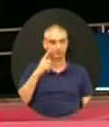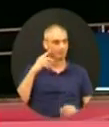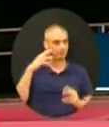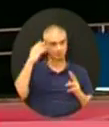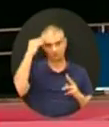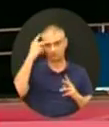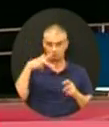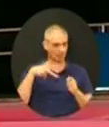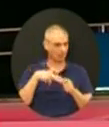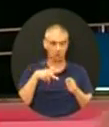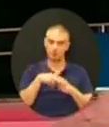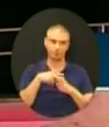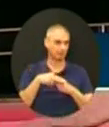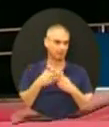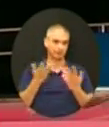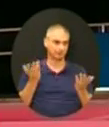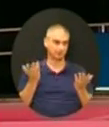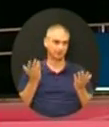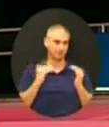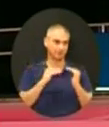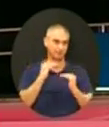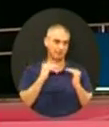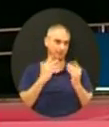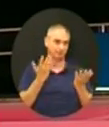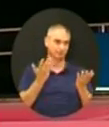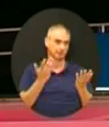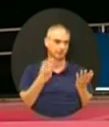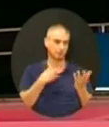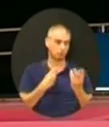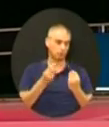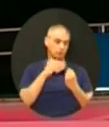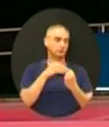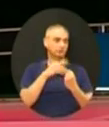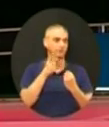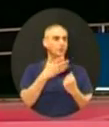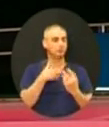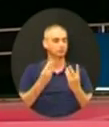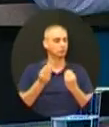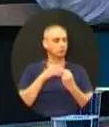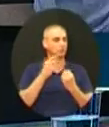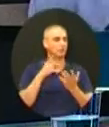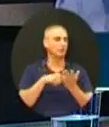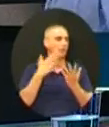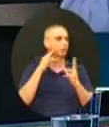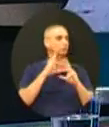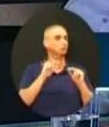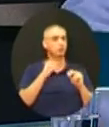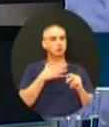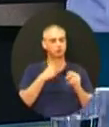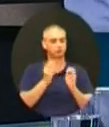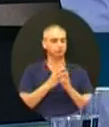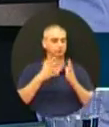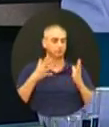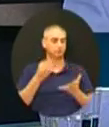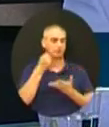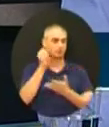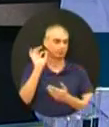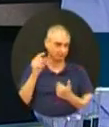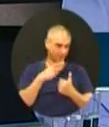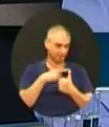לא מקצצים. לא רק שלא מקצצים, הם גם רוצים לחזור עם נוספת, כי היו כל מיני שמועות מוושינגטון שהולכים להגדיל את זה. והדבר